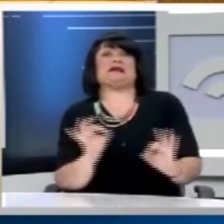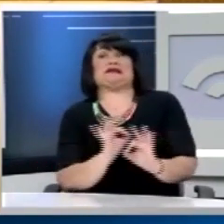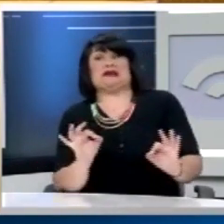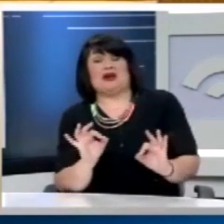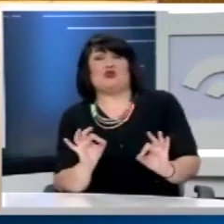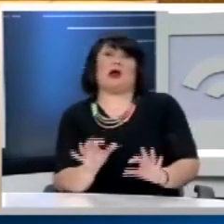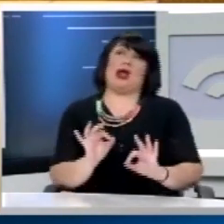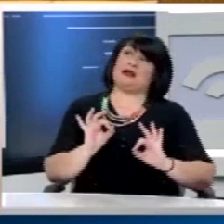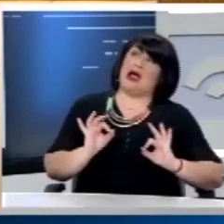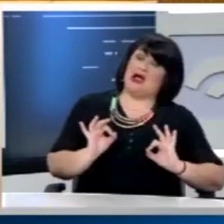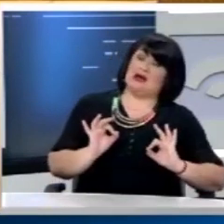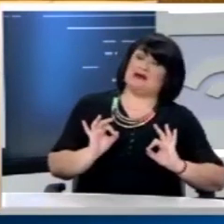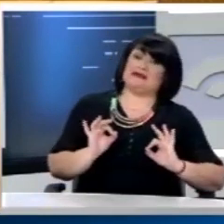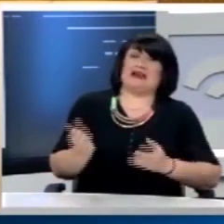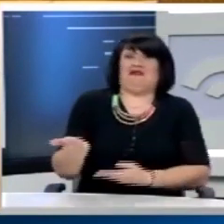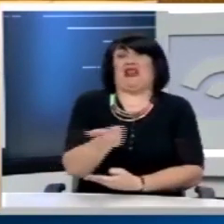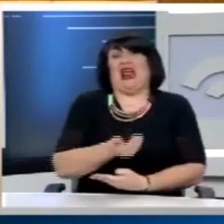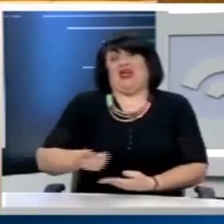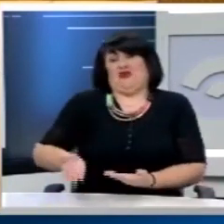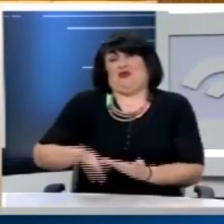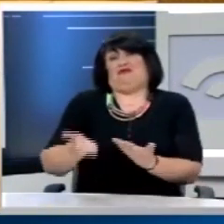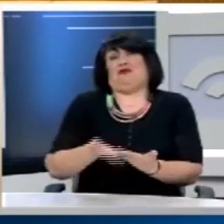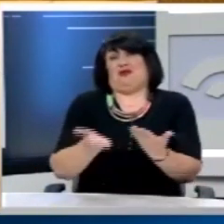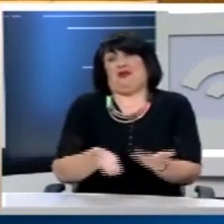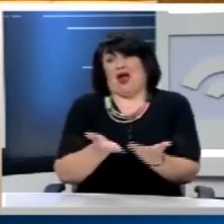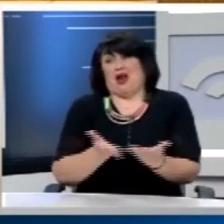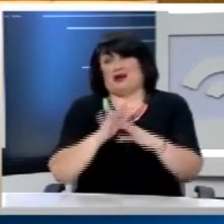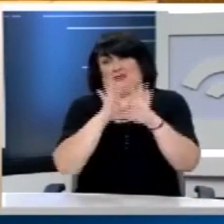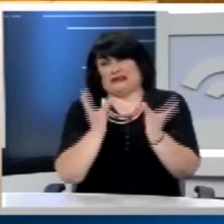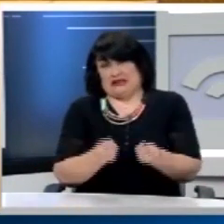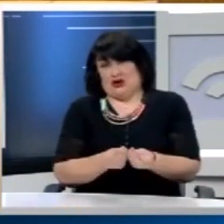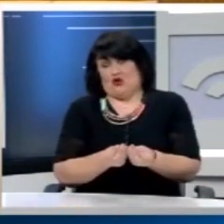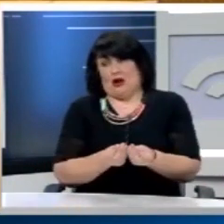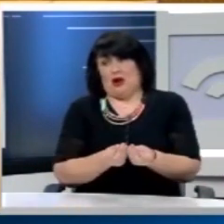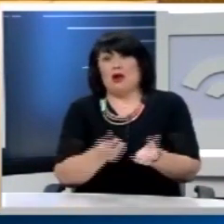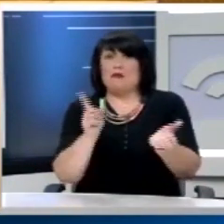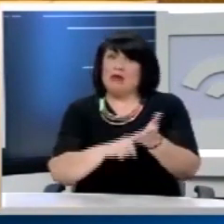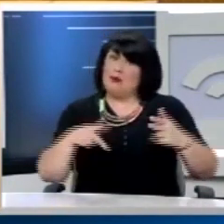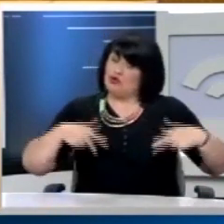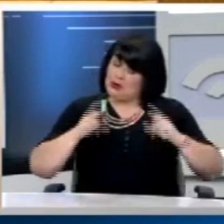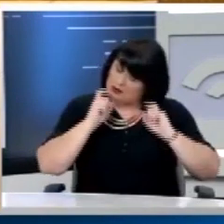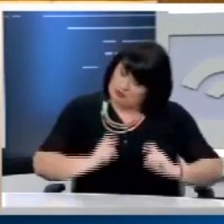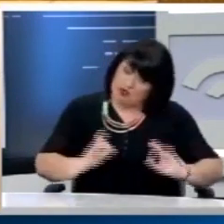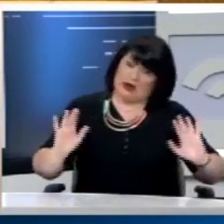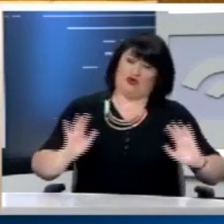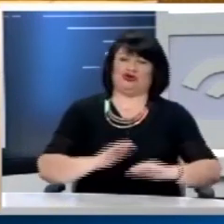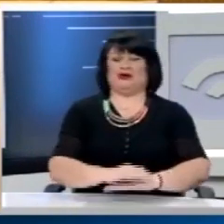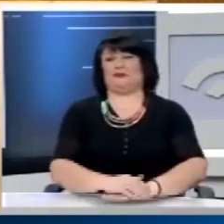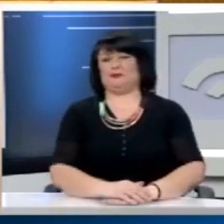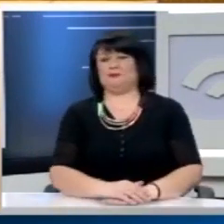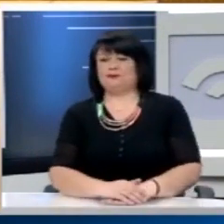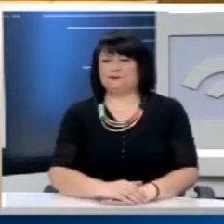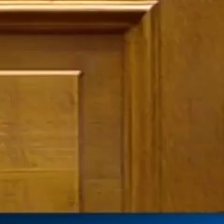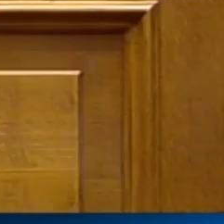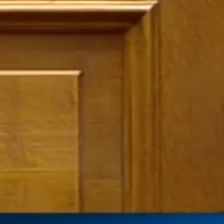αυτοί και τους φιλάνθρωπους χορηγούς σε αυτά που έχει υποχρέωση να κάνει το κράτος.